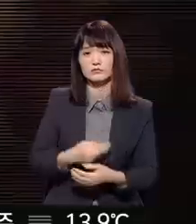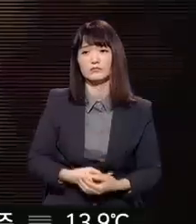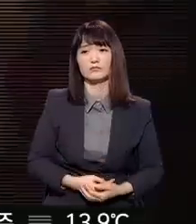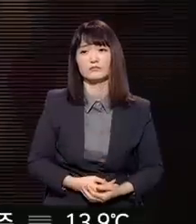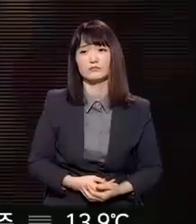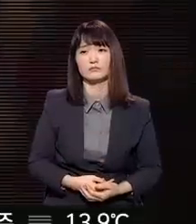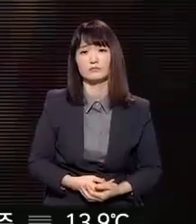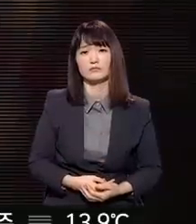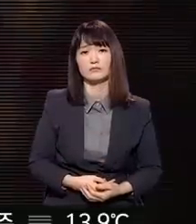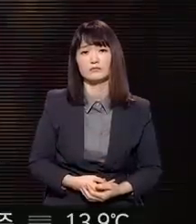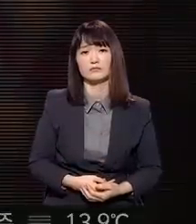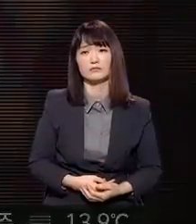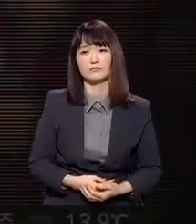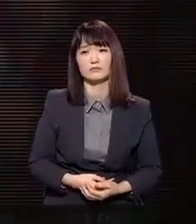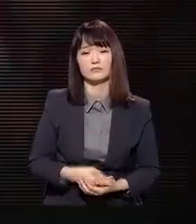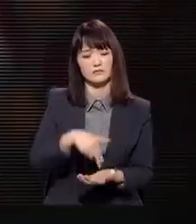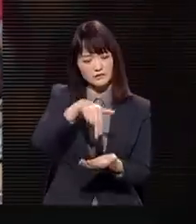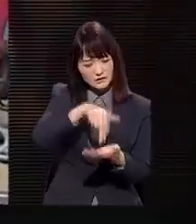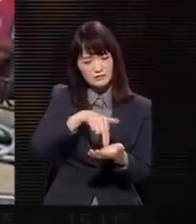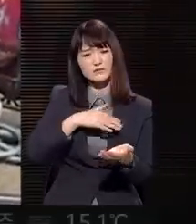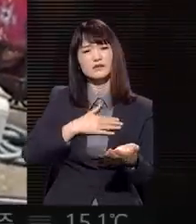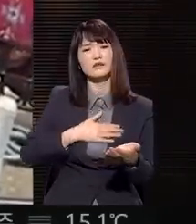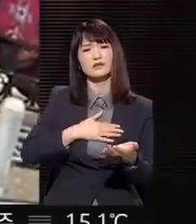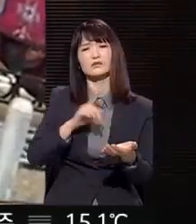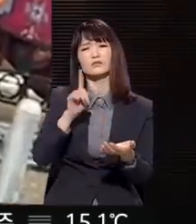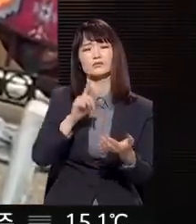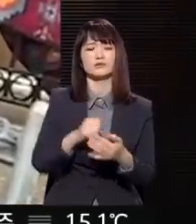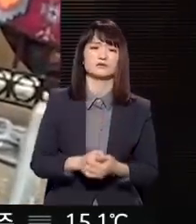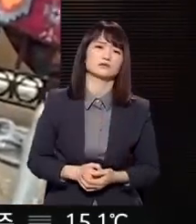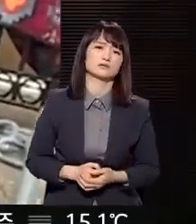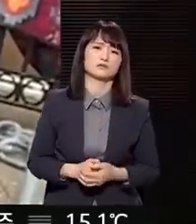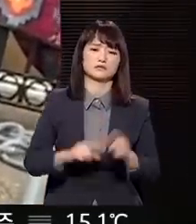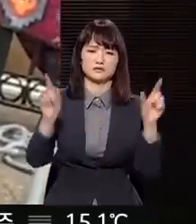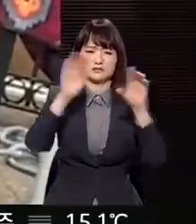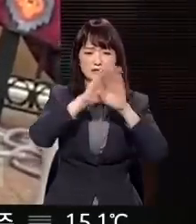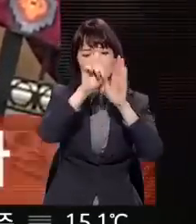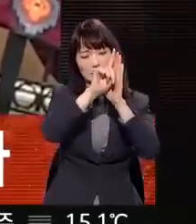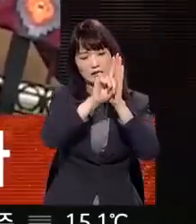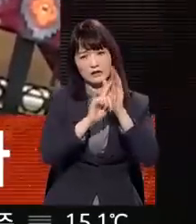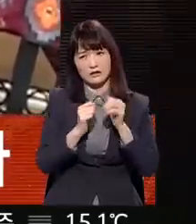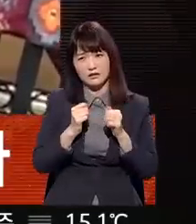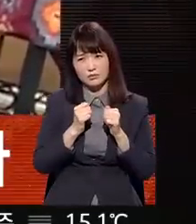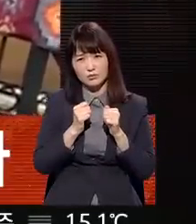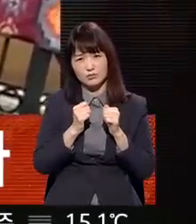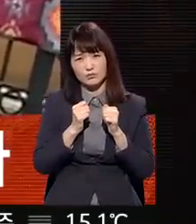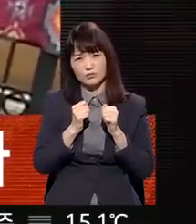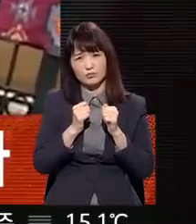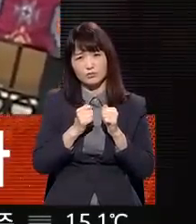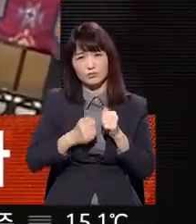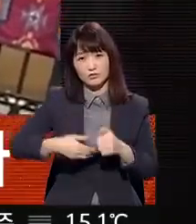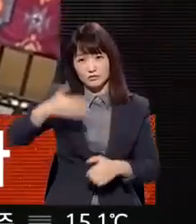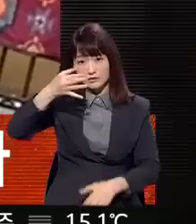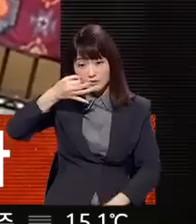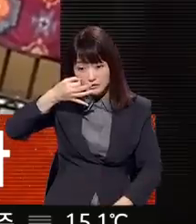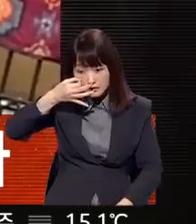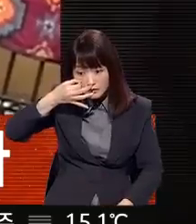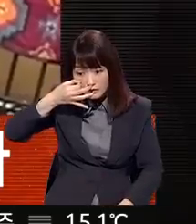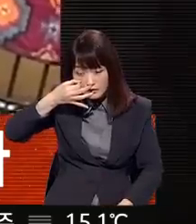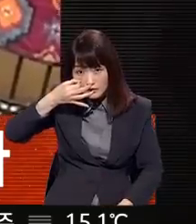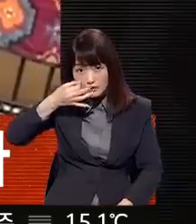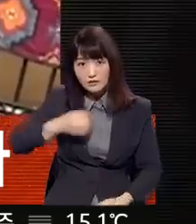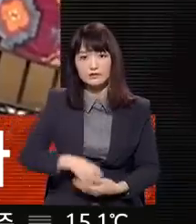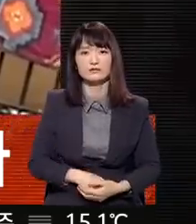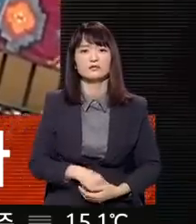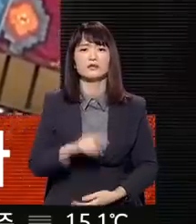situation. 아, 사정은 알겠는데. 그렇죠. 가뜩이나 날도 매우 추웠어요. 그래서 이 영상을 본 많은